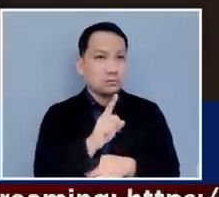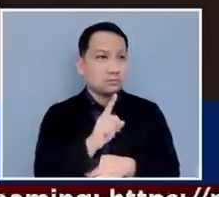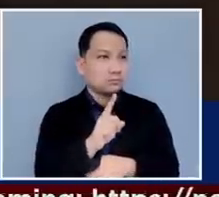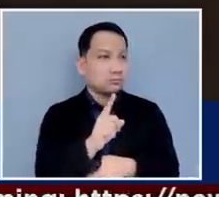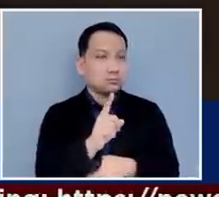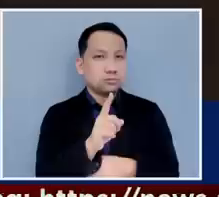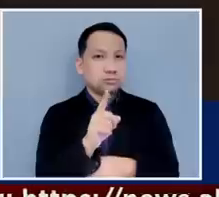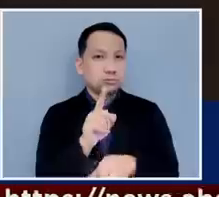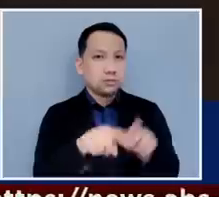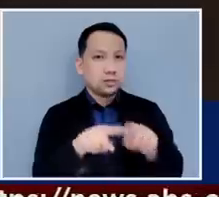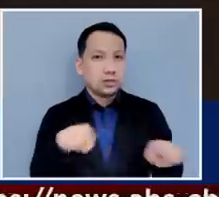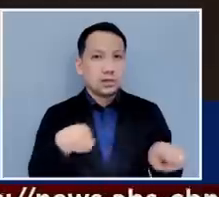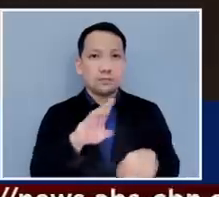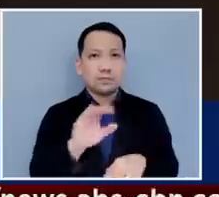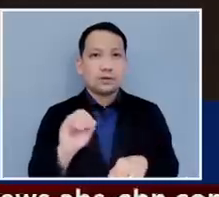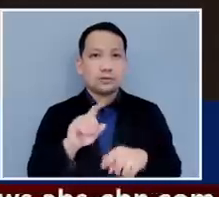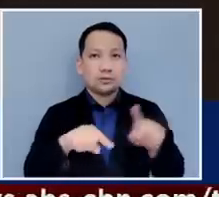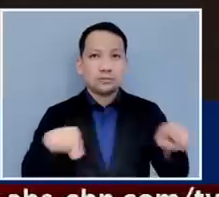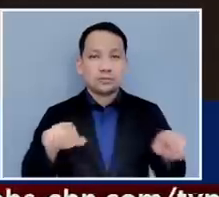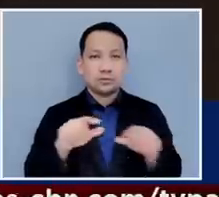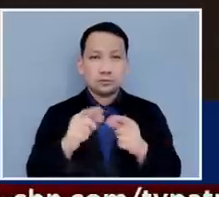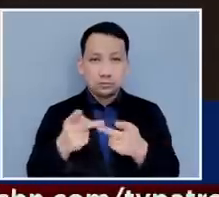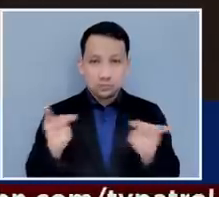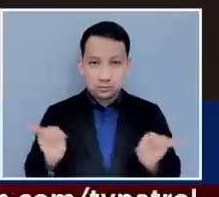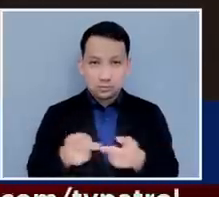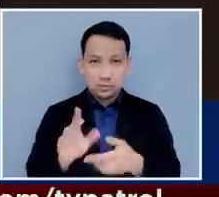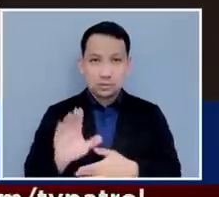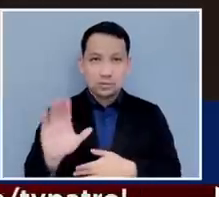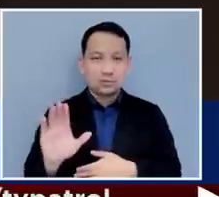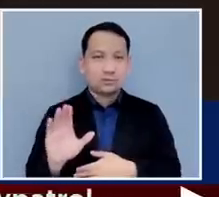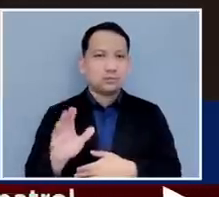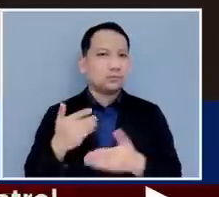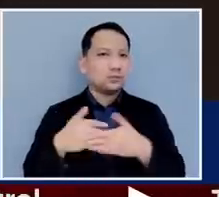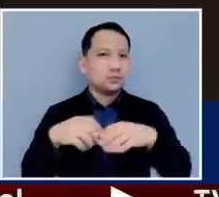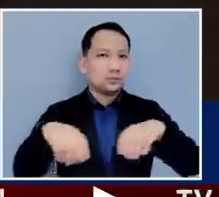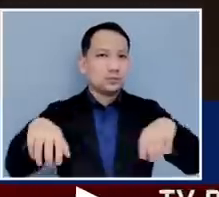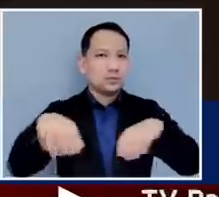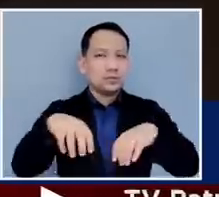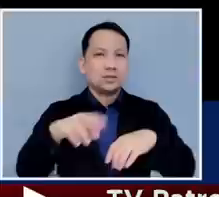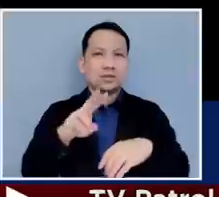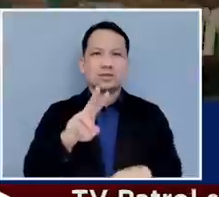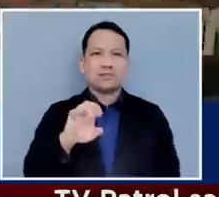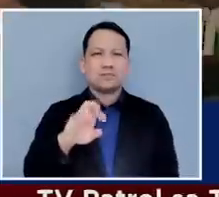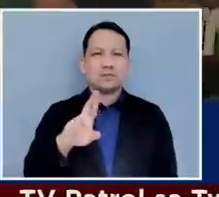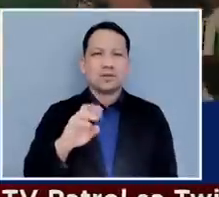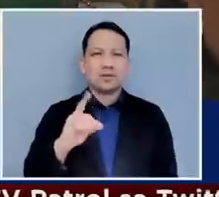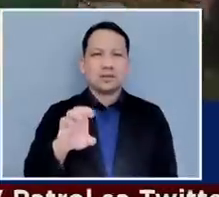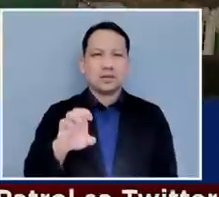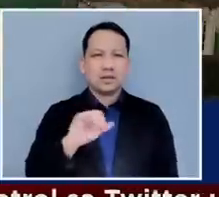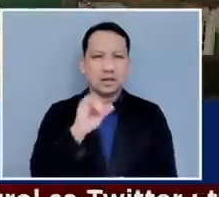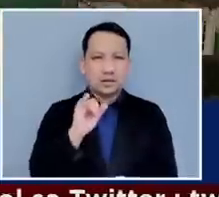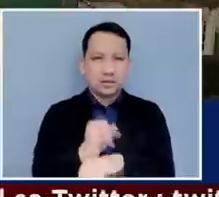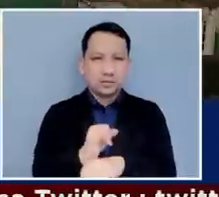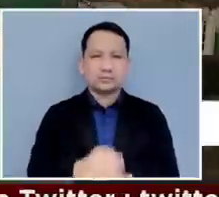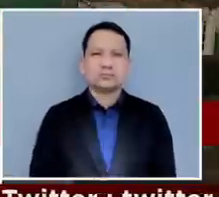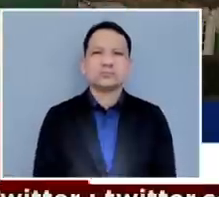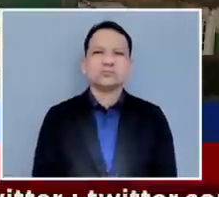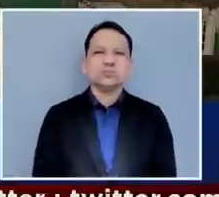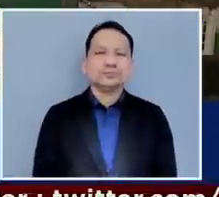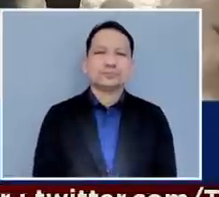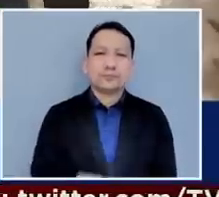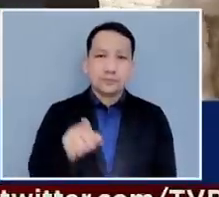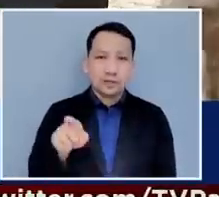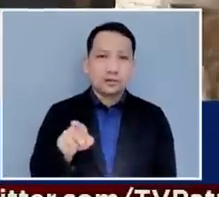biodiversity, itong lugar na ito, napakalapit ito sa Verde Island Passage. May mga naiulat ng kaso